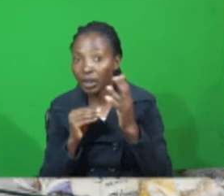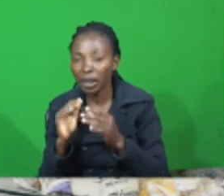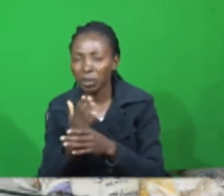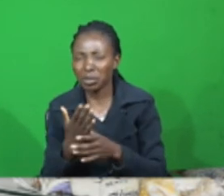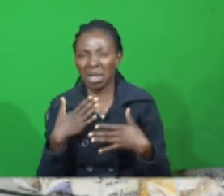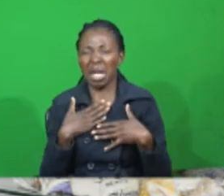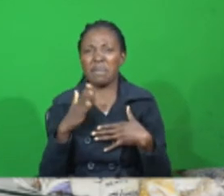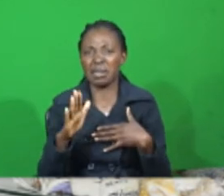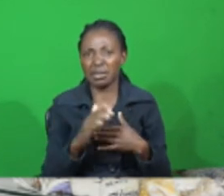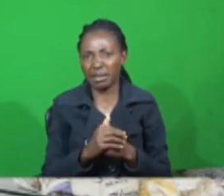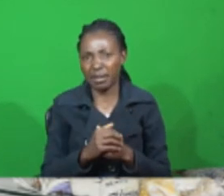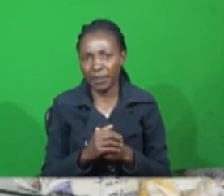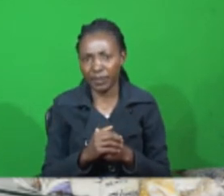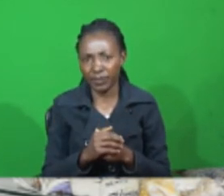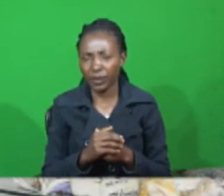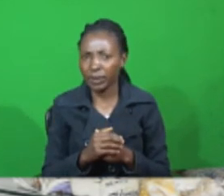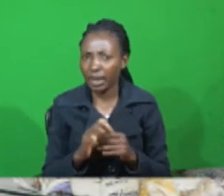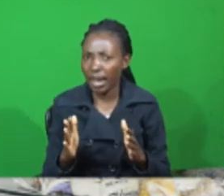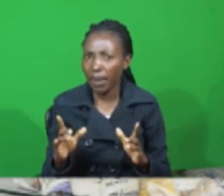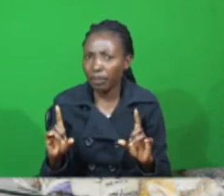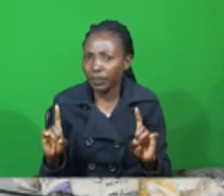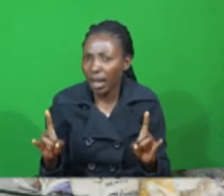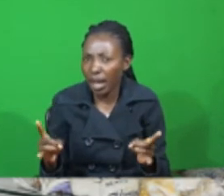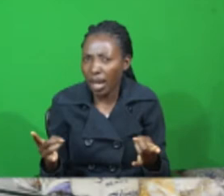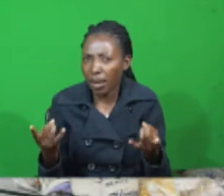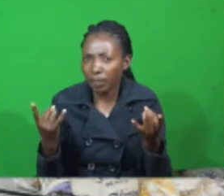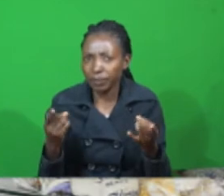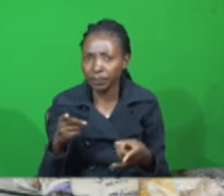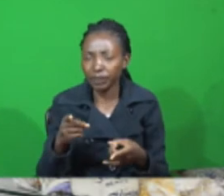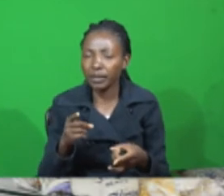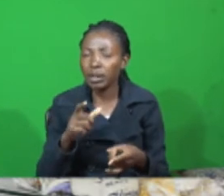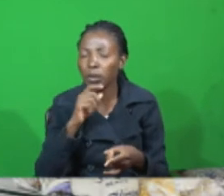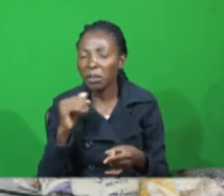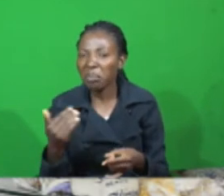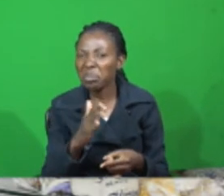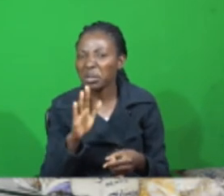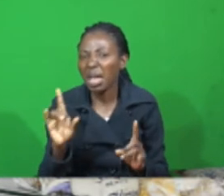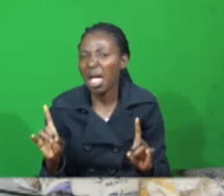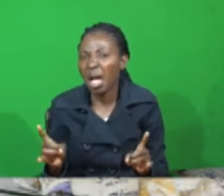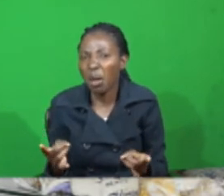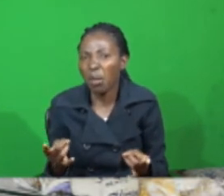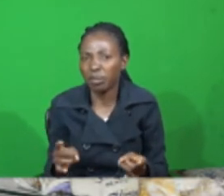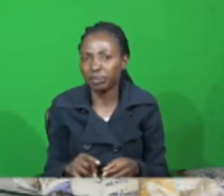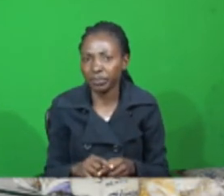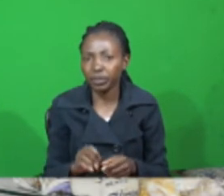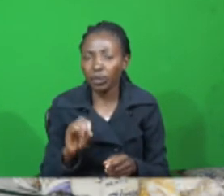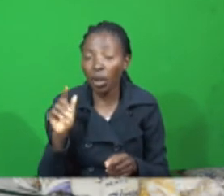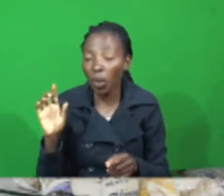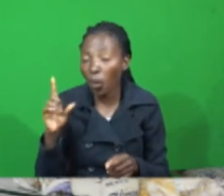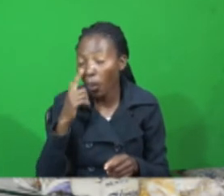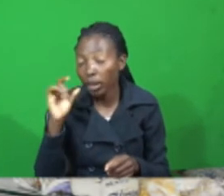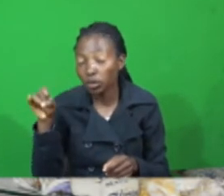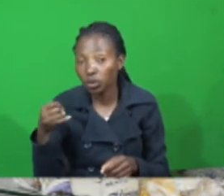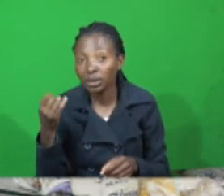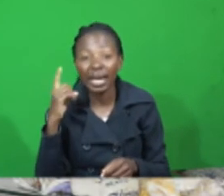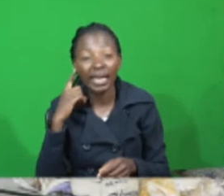vaitoratidza kushamisikawo. Kuti kuzvinogodaro sei. Aita nzenza mukadzi. Aita nzenza. Hanzi saka Judha paakanzwa nyaya yakabva ati